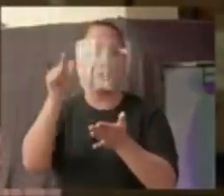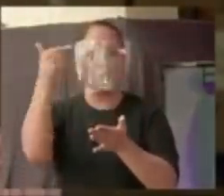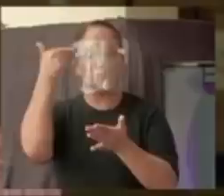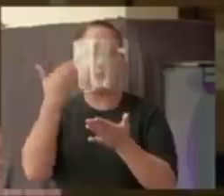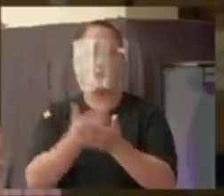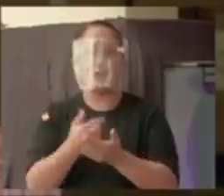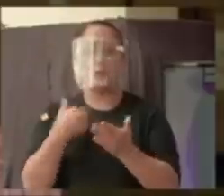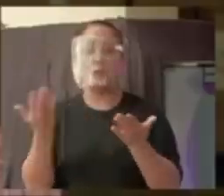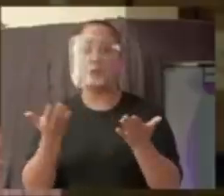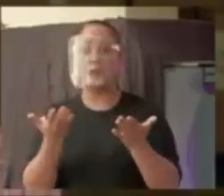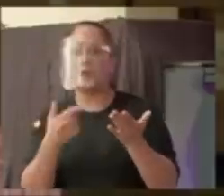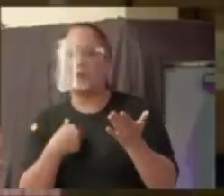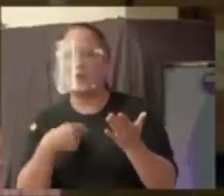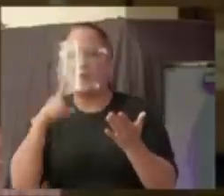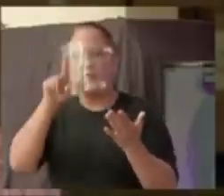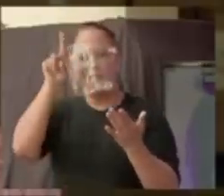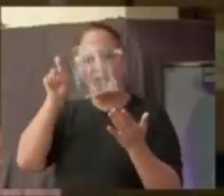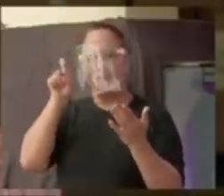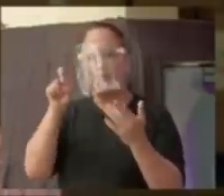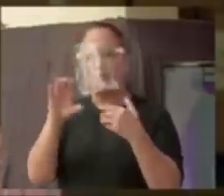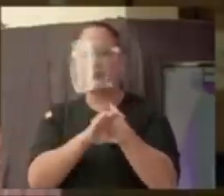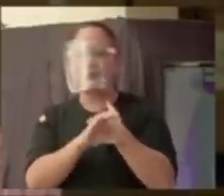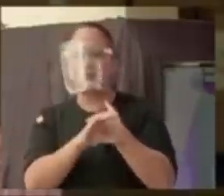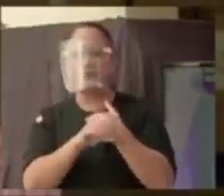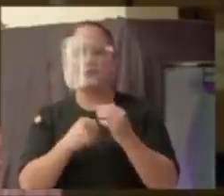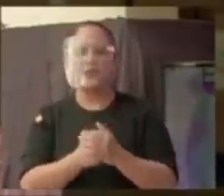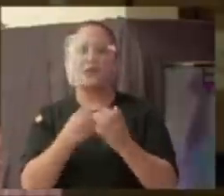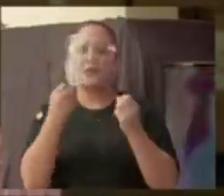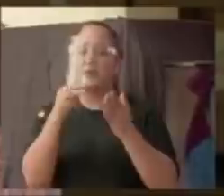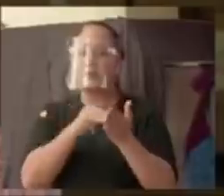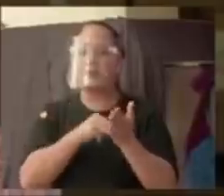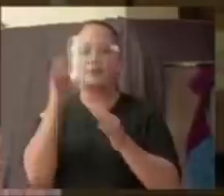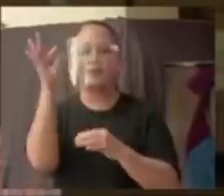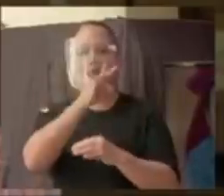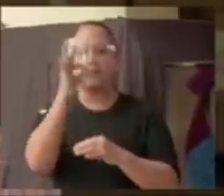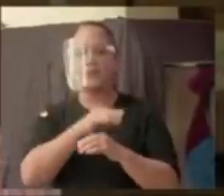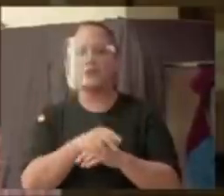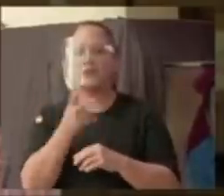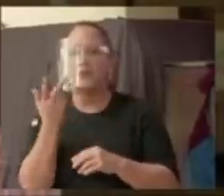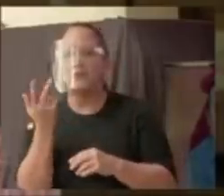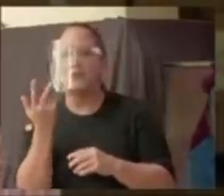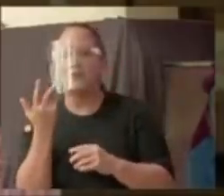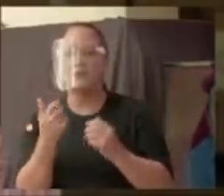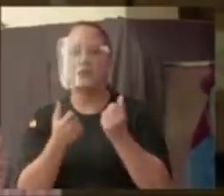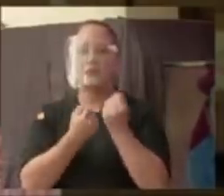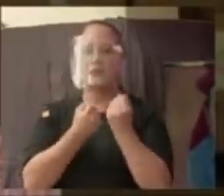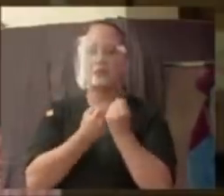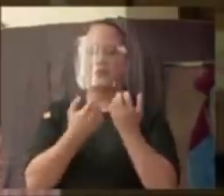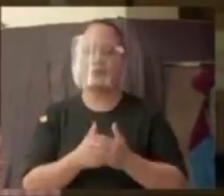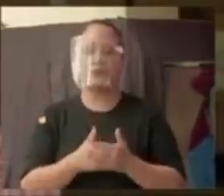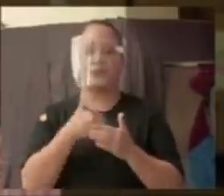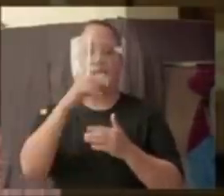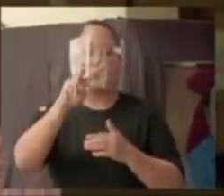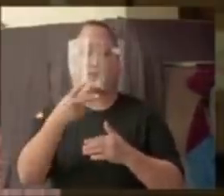na napunta sa questionableng mga kontrata habang milyong-milyong Pilipino ang nag-aabang ng ayuda. Pangalawa,